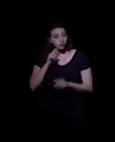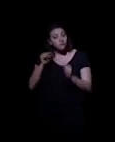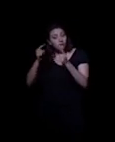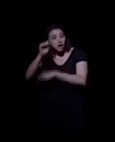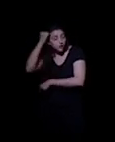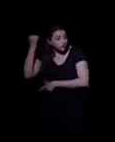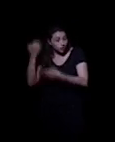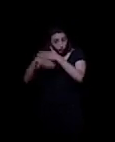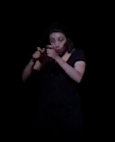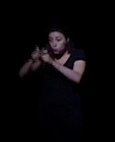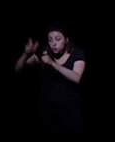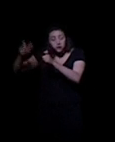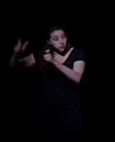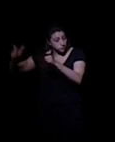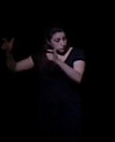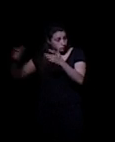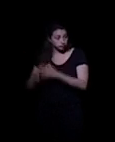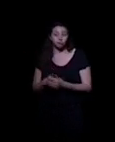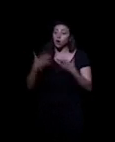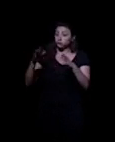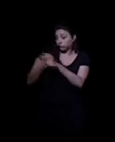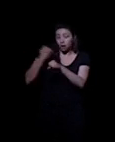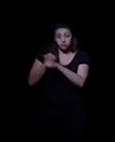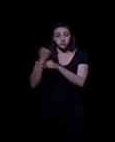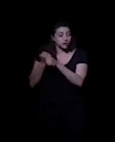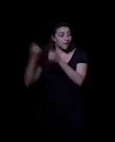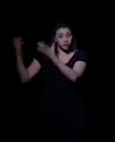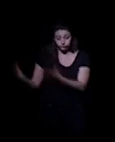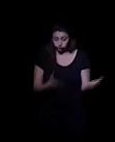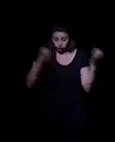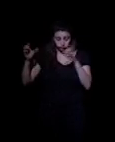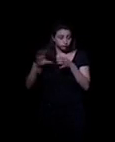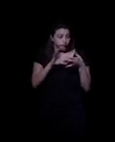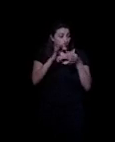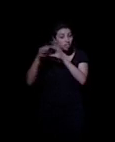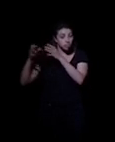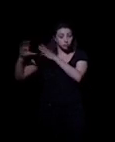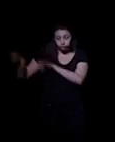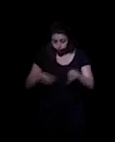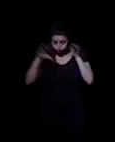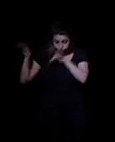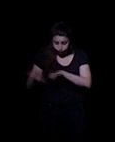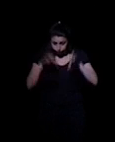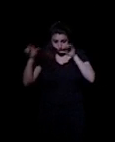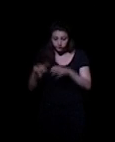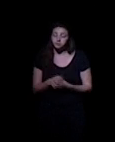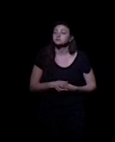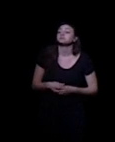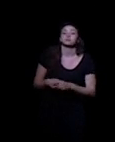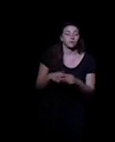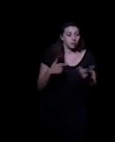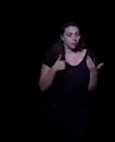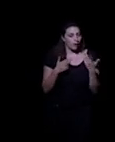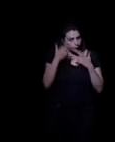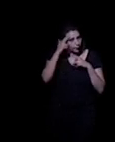comprendre le produit. Donc, on va travailler à la chaîne, puis on monte des voitures. Grand souvenir, ça aussi. Hein. Donc, équipe de nuit, j'entends une conversation dans les